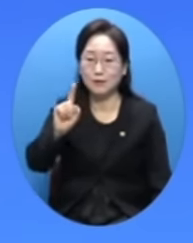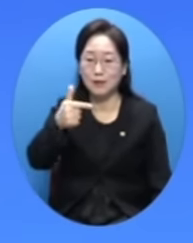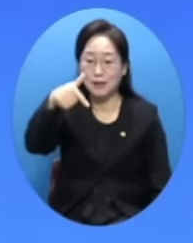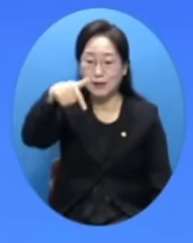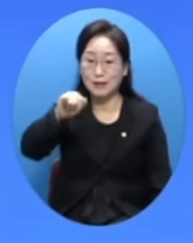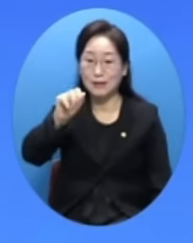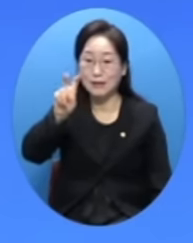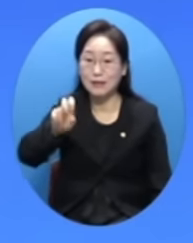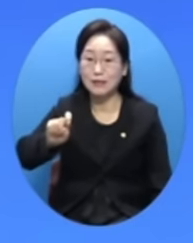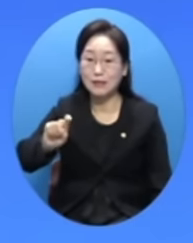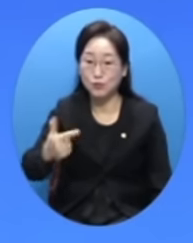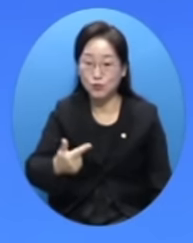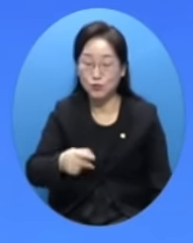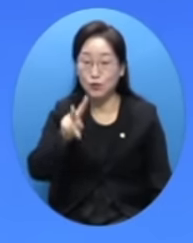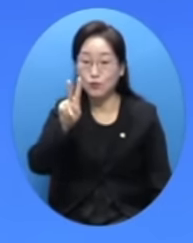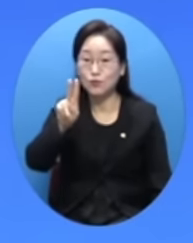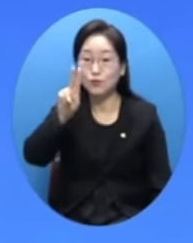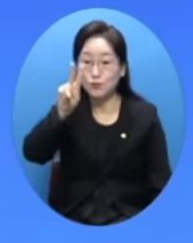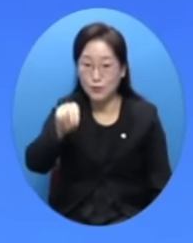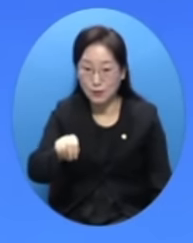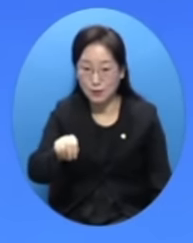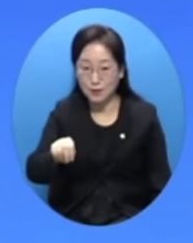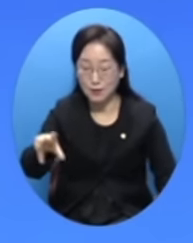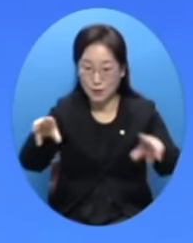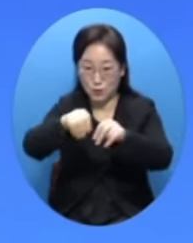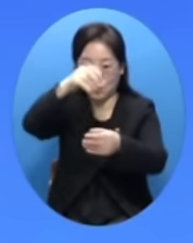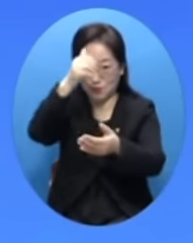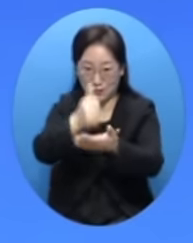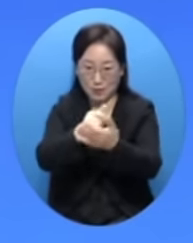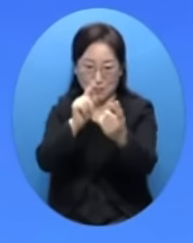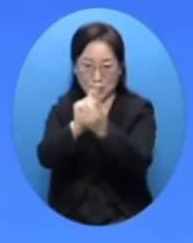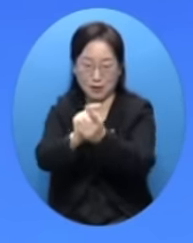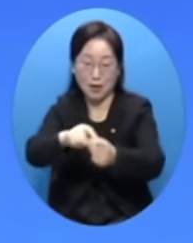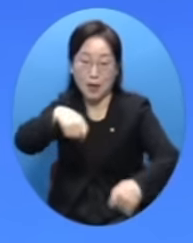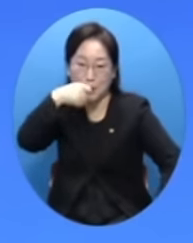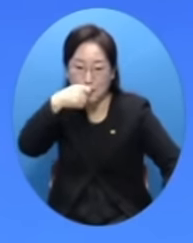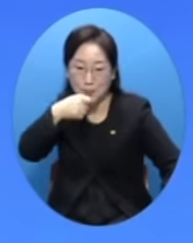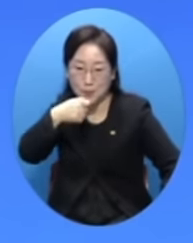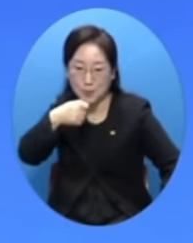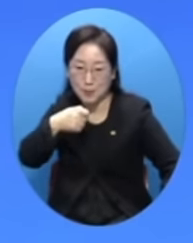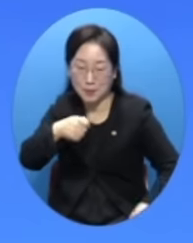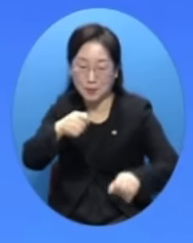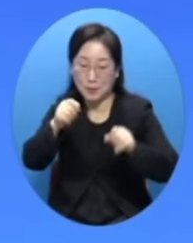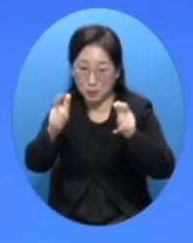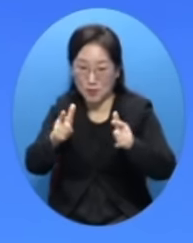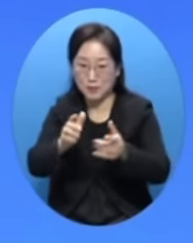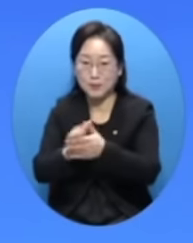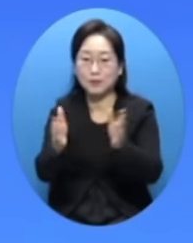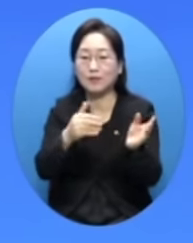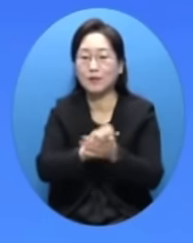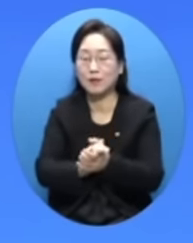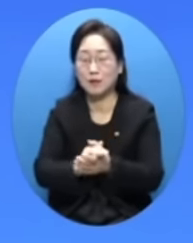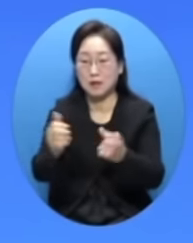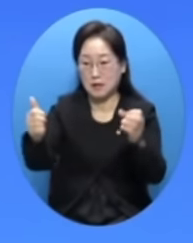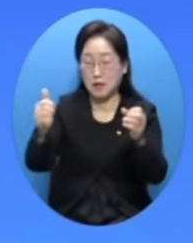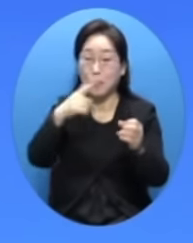사무총장님 하고 식사를 나는 때가 기회가 있었는데 저한테 그런 말씀하시더라고요